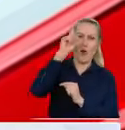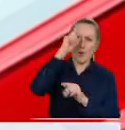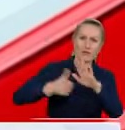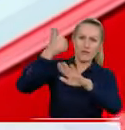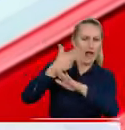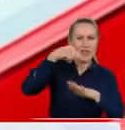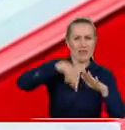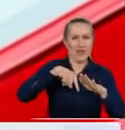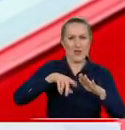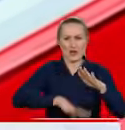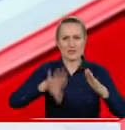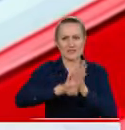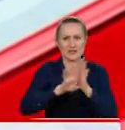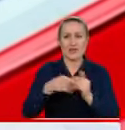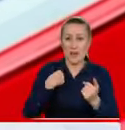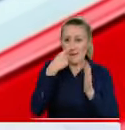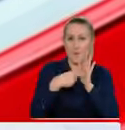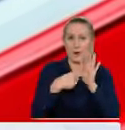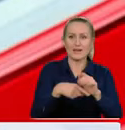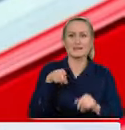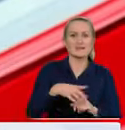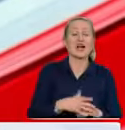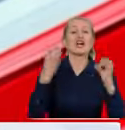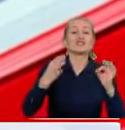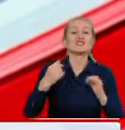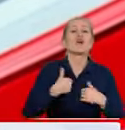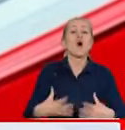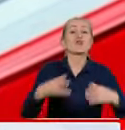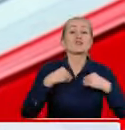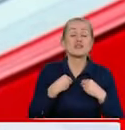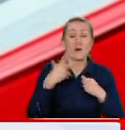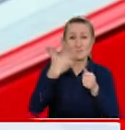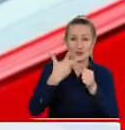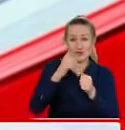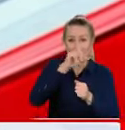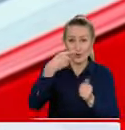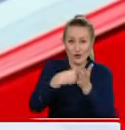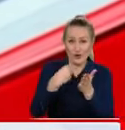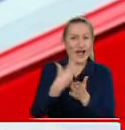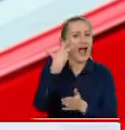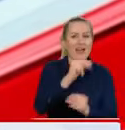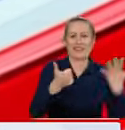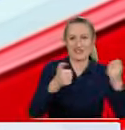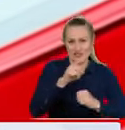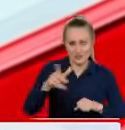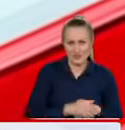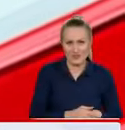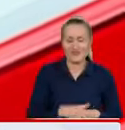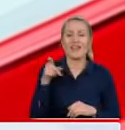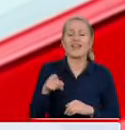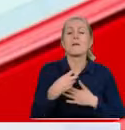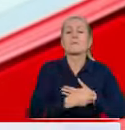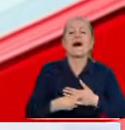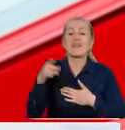państwu tester. Dzisiaj dostałem. 30 zł kosztuje, a nie 600 zł. Ten tester